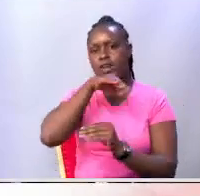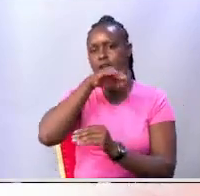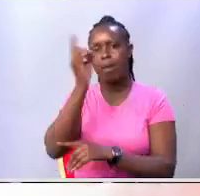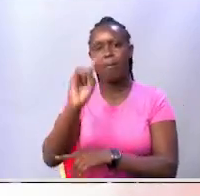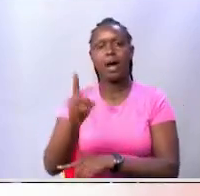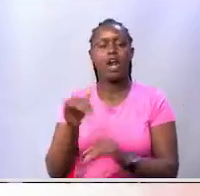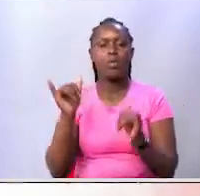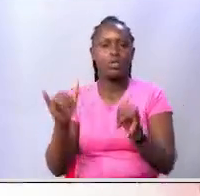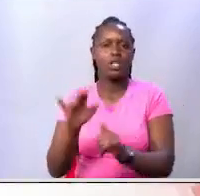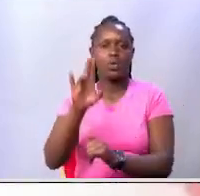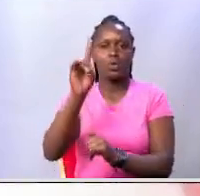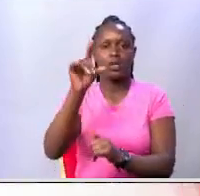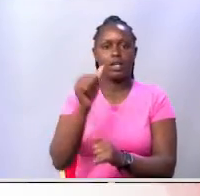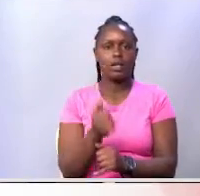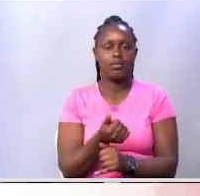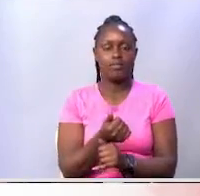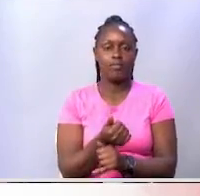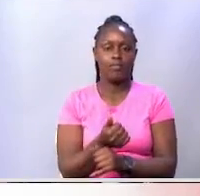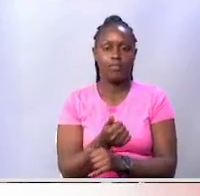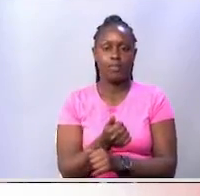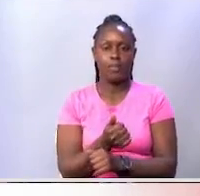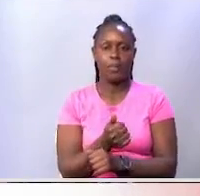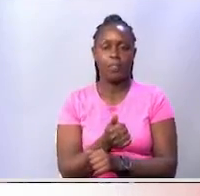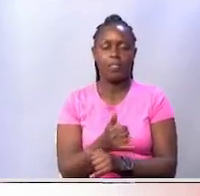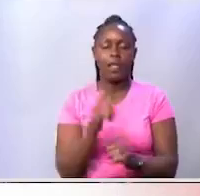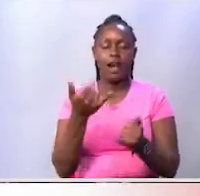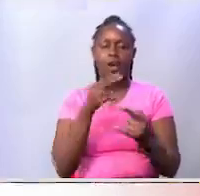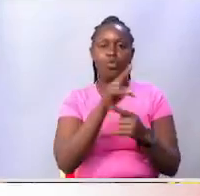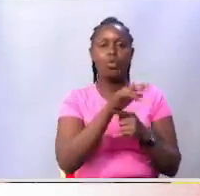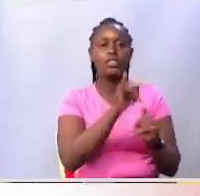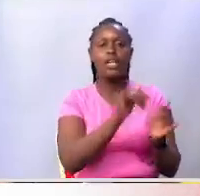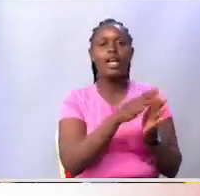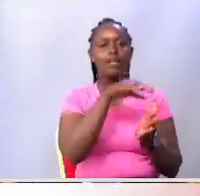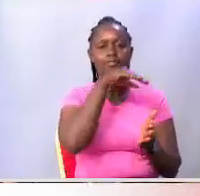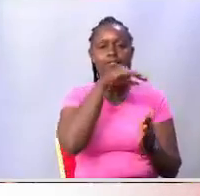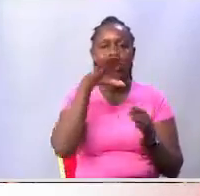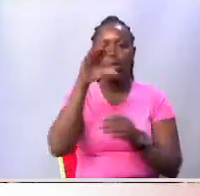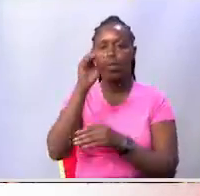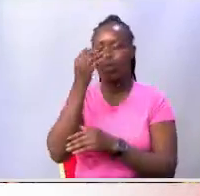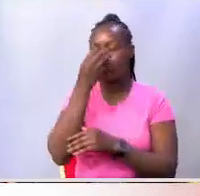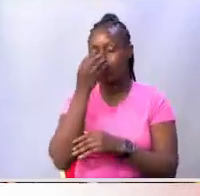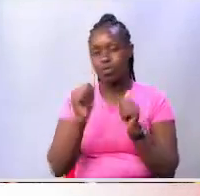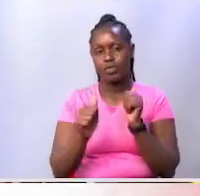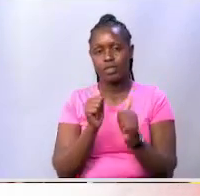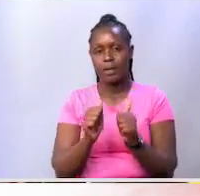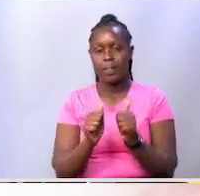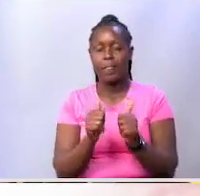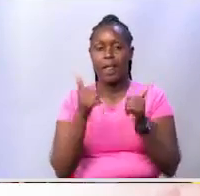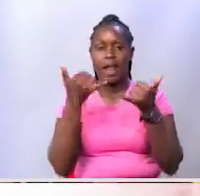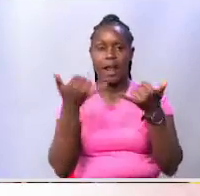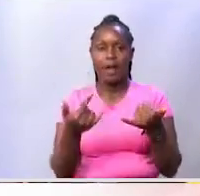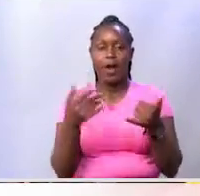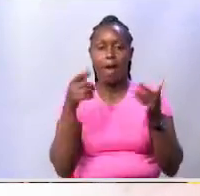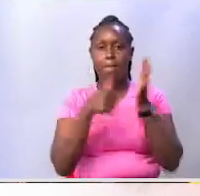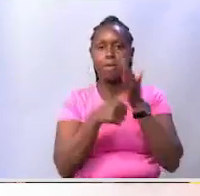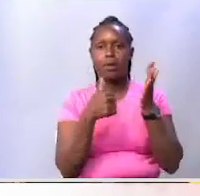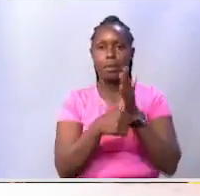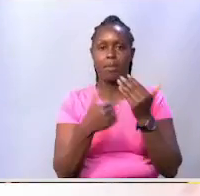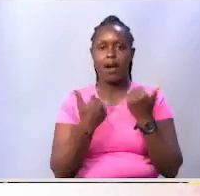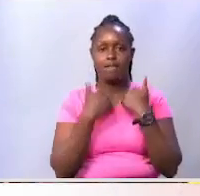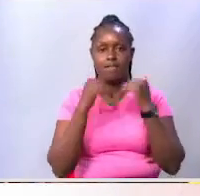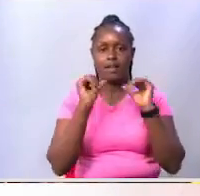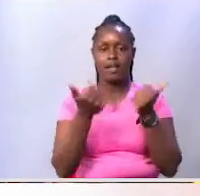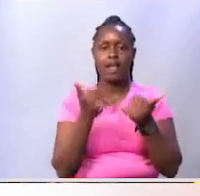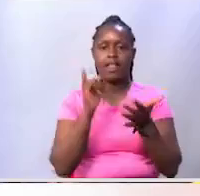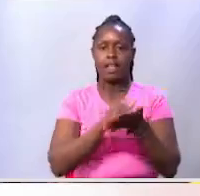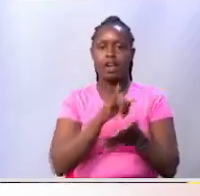Ruto. Muko kwa kitendawili ama kwa Ruto? Muko kwa kitendawili ama kwa Ruto? Ile shida tuko naye